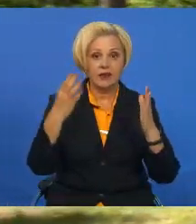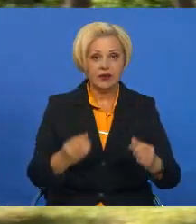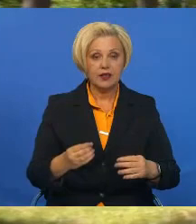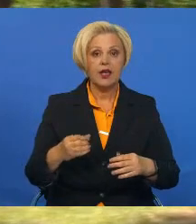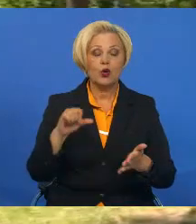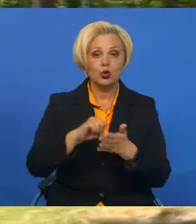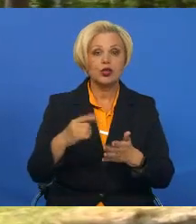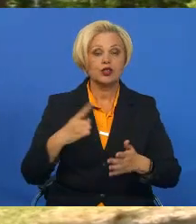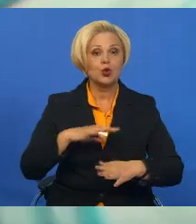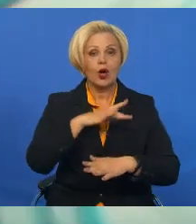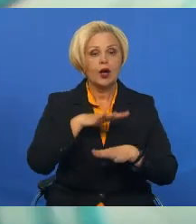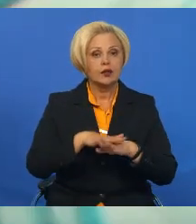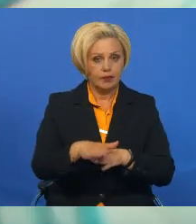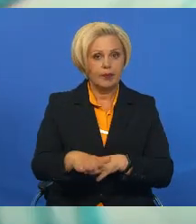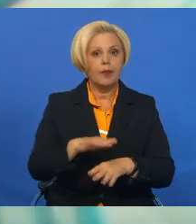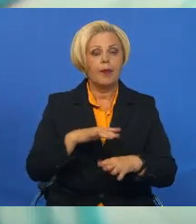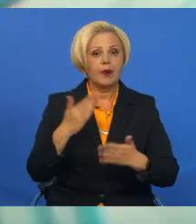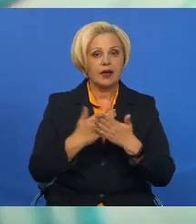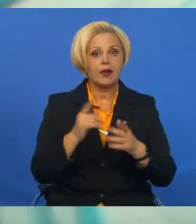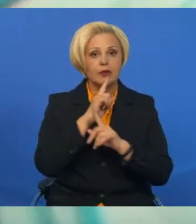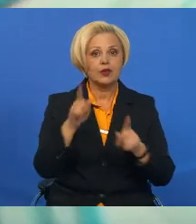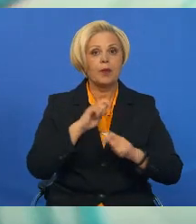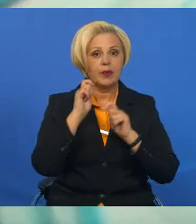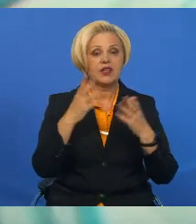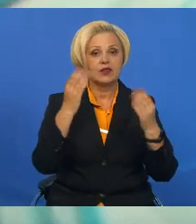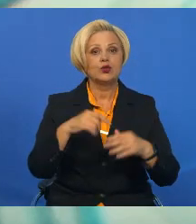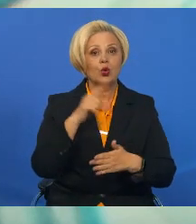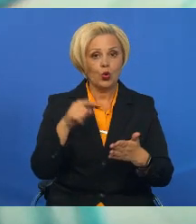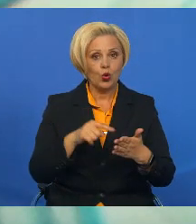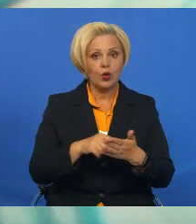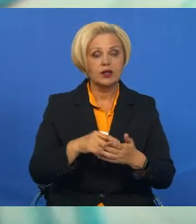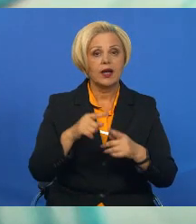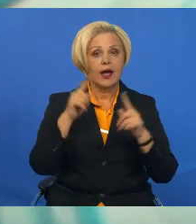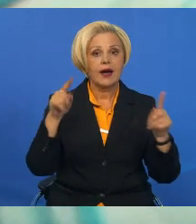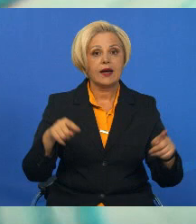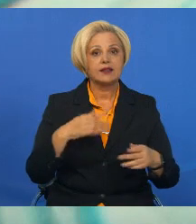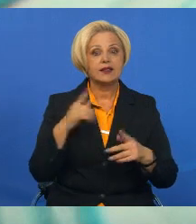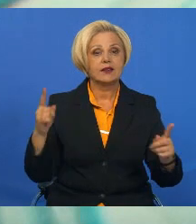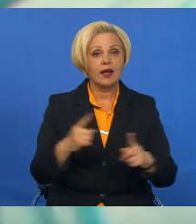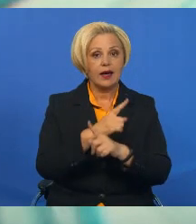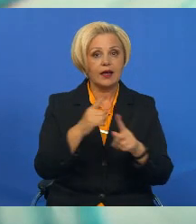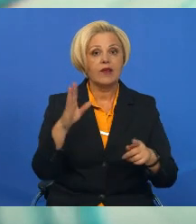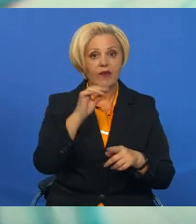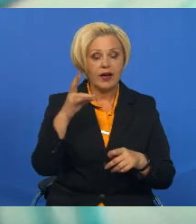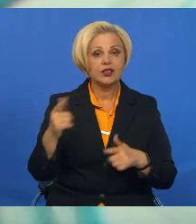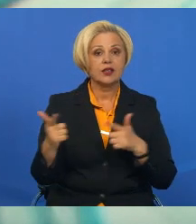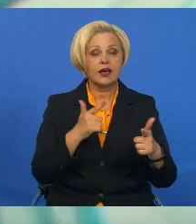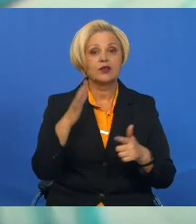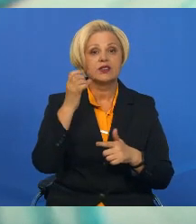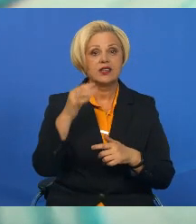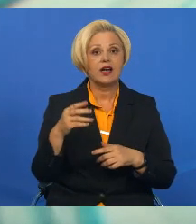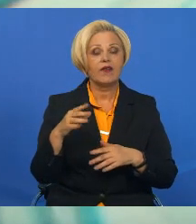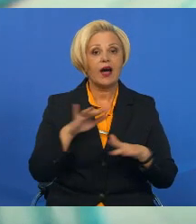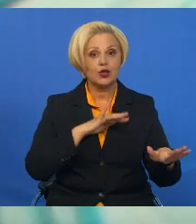чакае насычаная праграма. Незвычайный подарунок до Дня города. Картинная галерея Гаврила Ващенки рыхтует цирковое шоу с